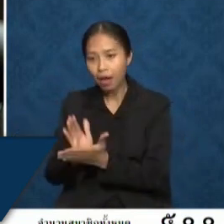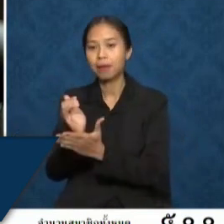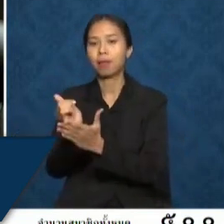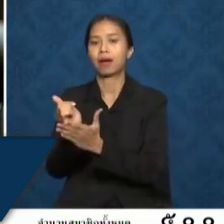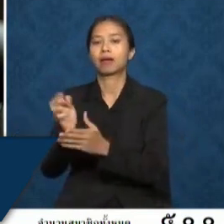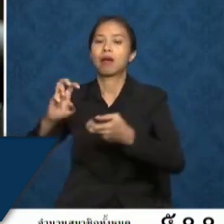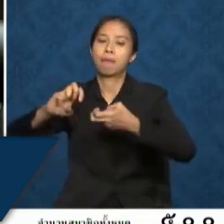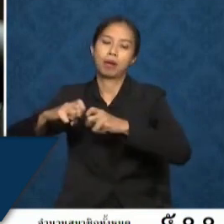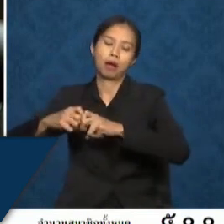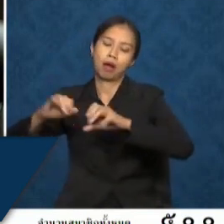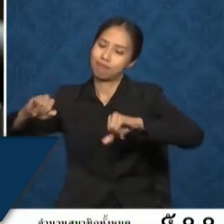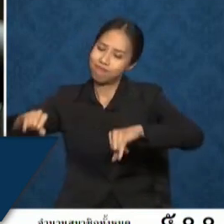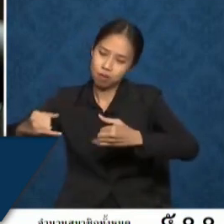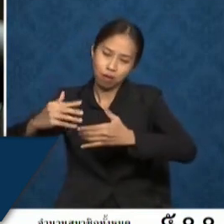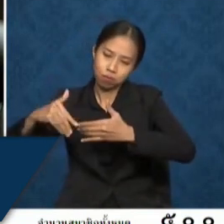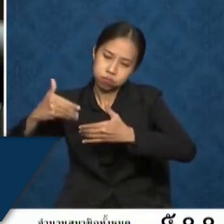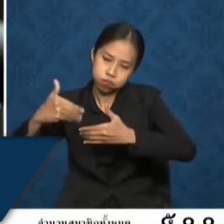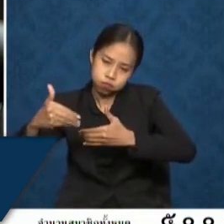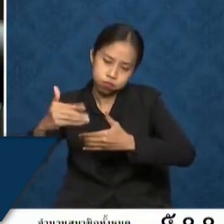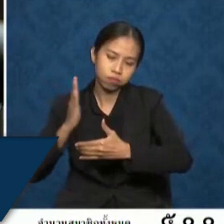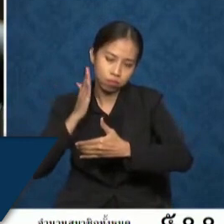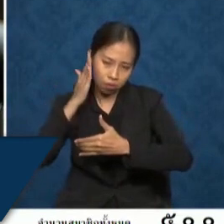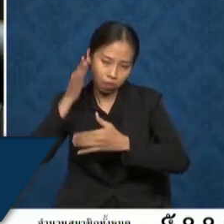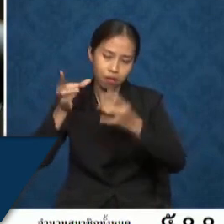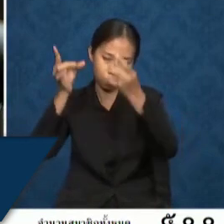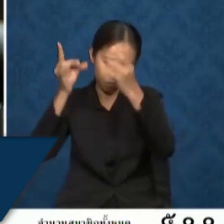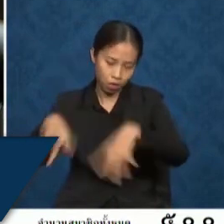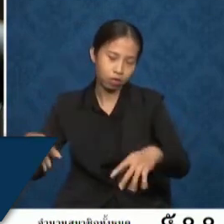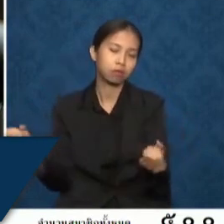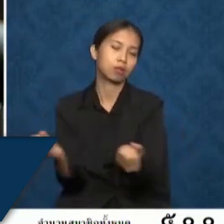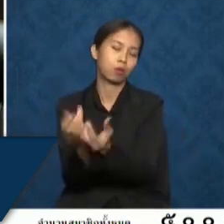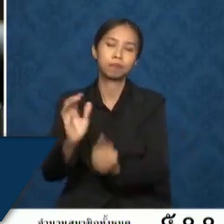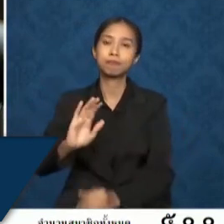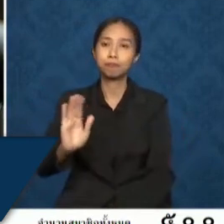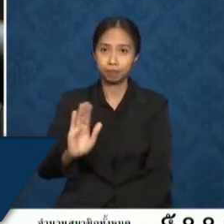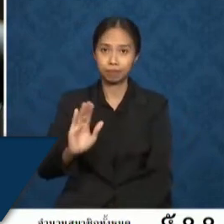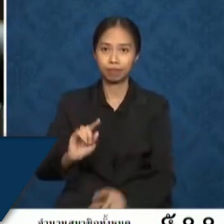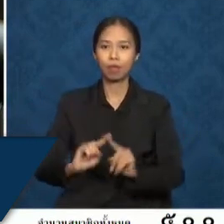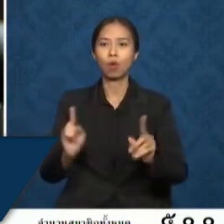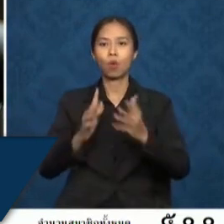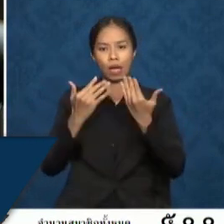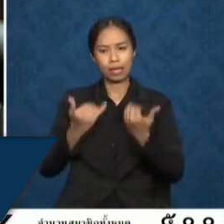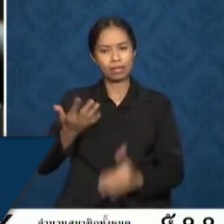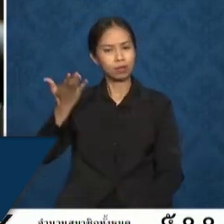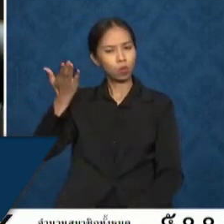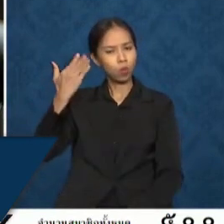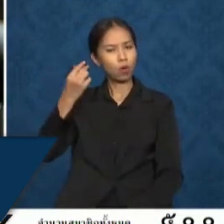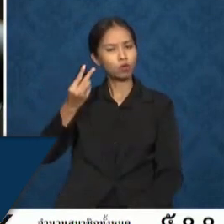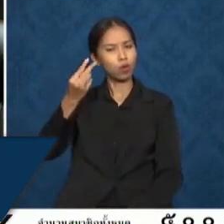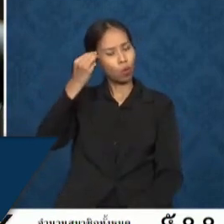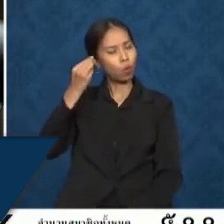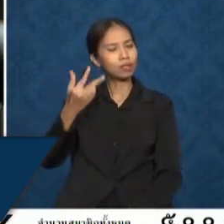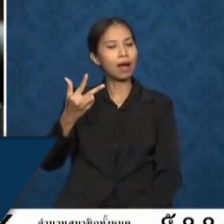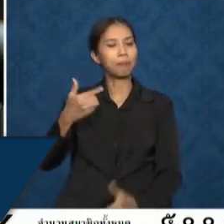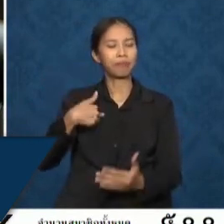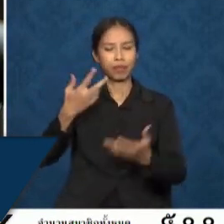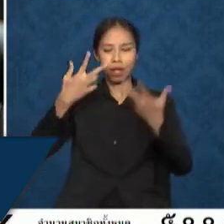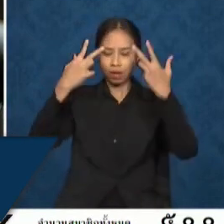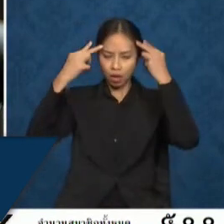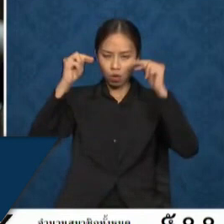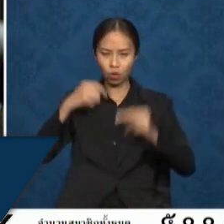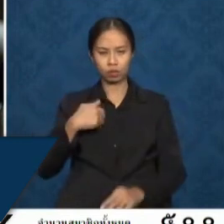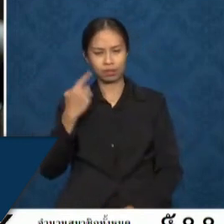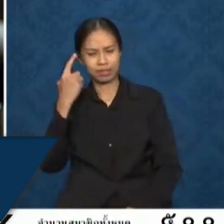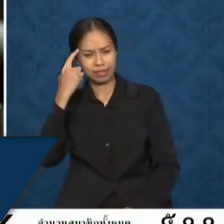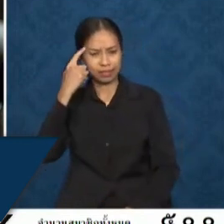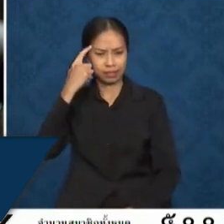แย้งดำเนนต่ไปจนอาจกรอให้เกิดความรุนแงแต่ฐาทีของนายก ใชว 2-3 วัที่ผ่านมาทำให ดีชάνน startledว่